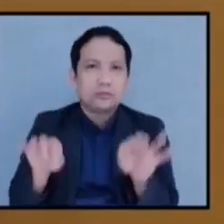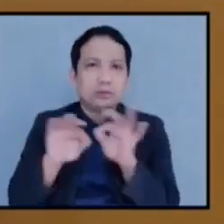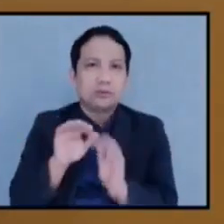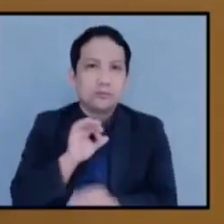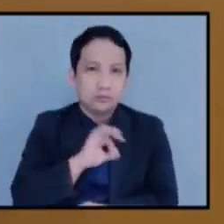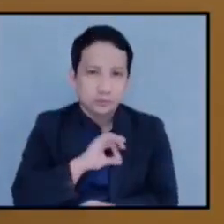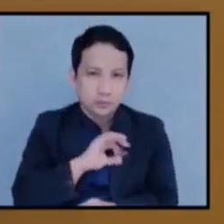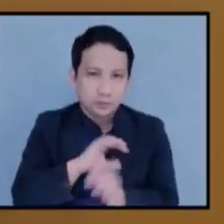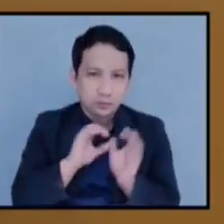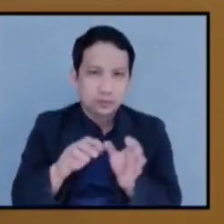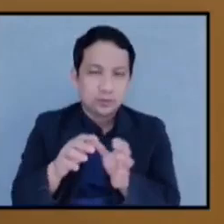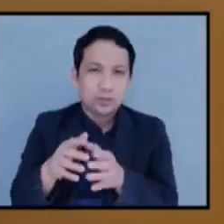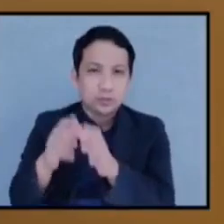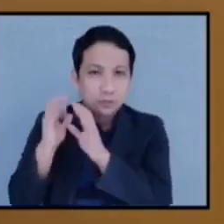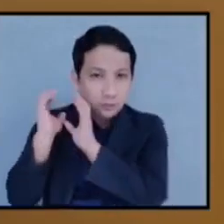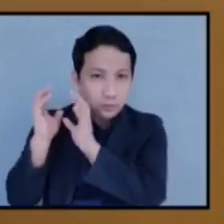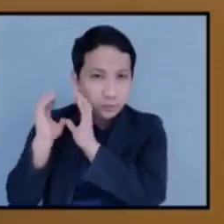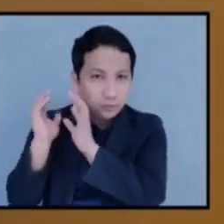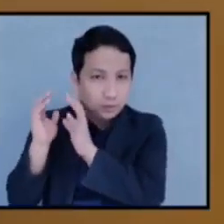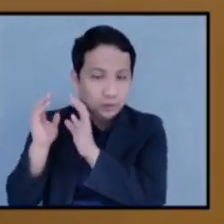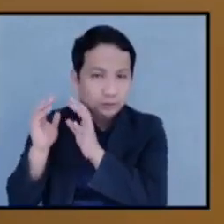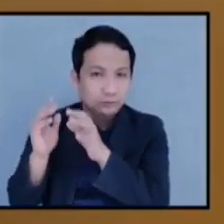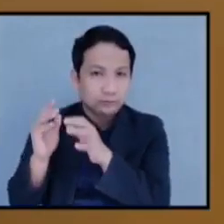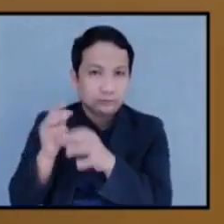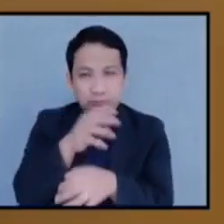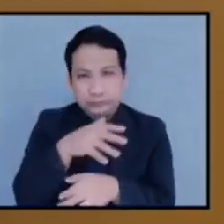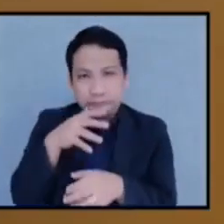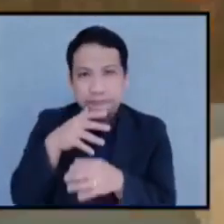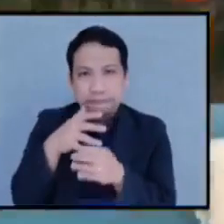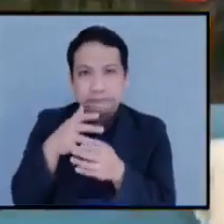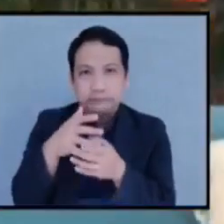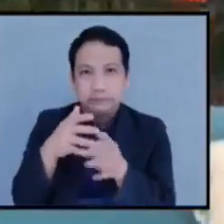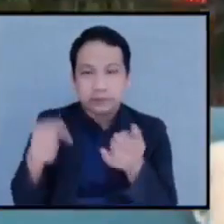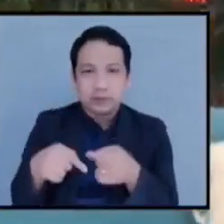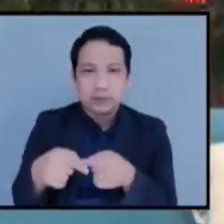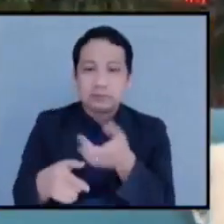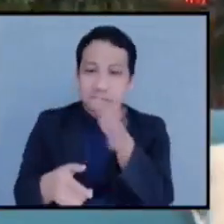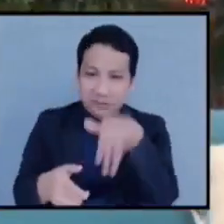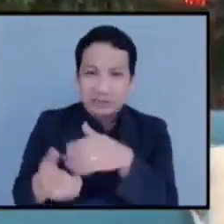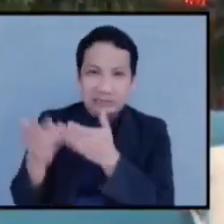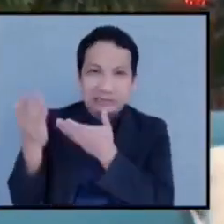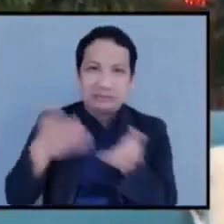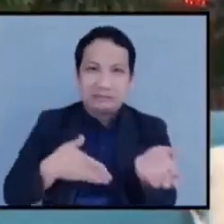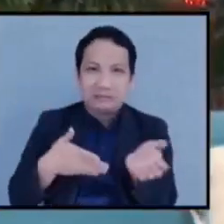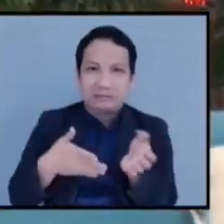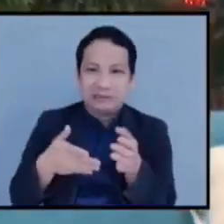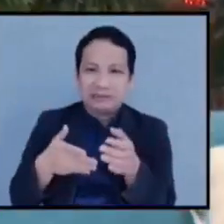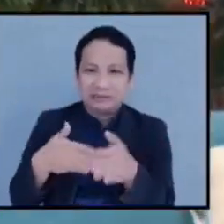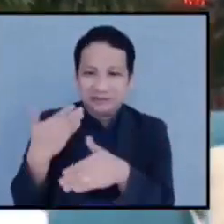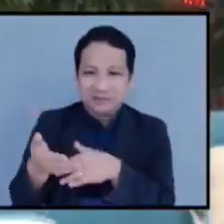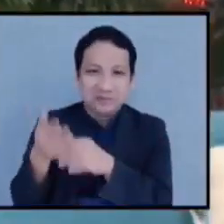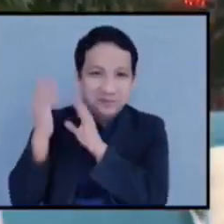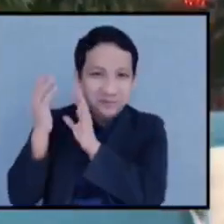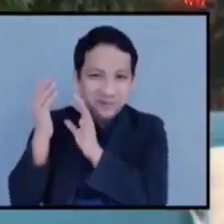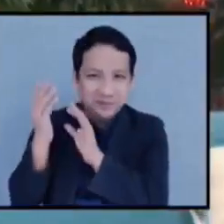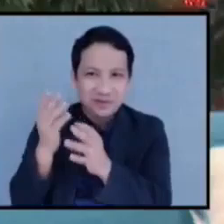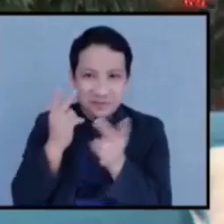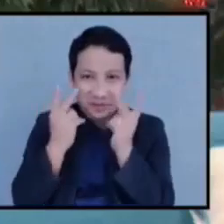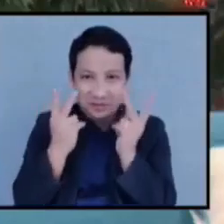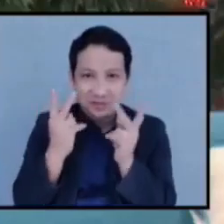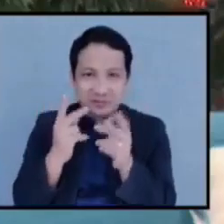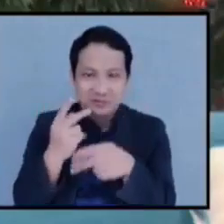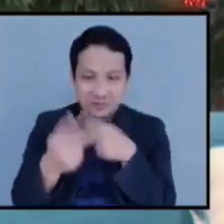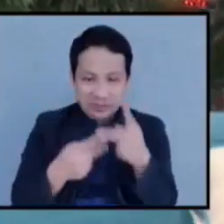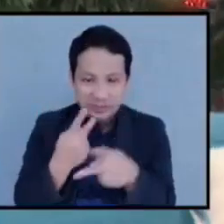Coconut Farmers Industry Trust Fund. Sige, Sir Emerson, magdala ka nga minsan dito kapag ano, sa susunod yung guesting, yung mga klase ng produkto na